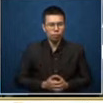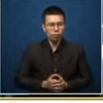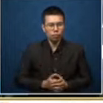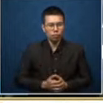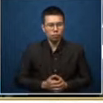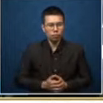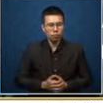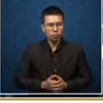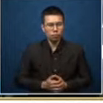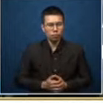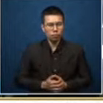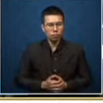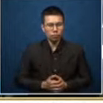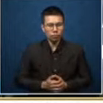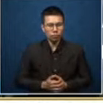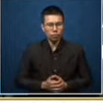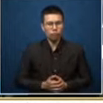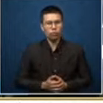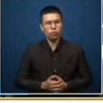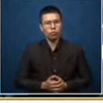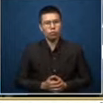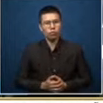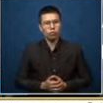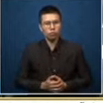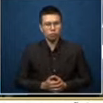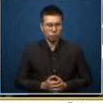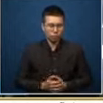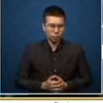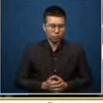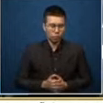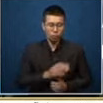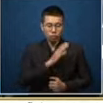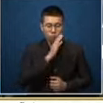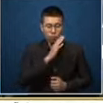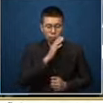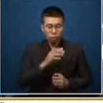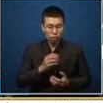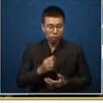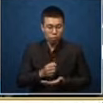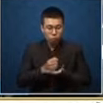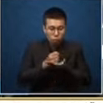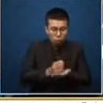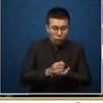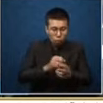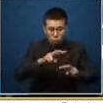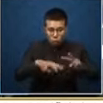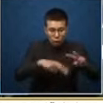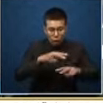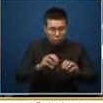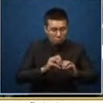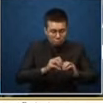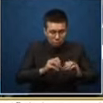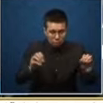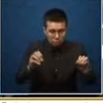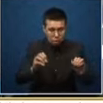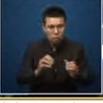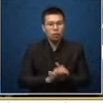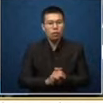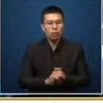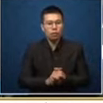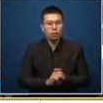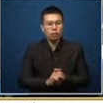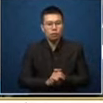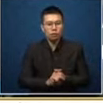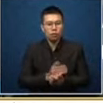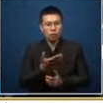ครับครับเพราะว่าถ้าสมมุติว่าเราไม่รักษาตรงนี้ไว้เนี่ยแล้วก็เขาเกิดว่าเขาบ